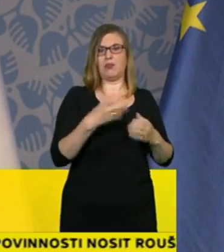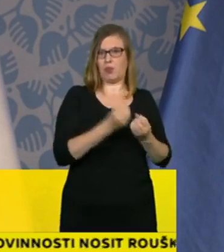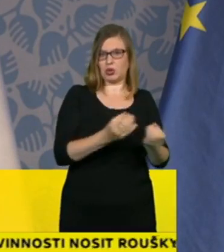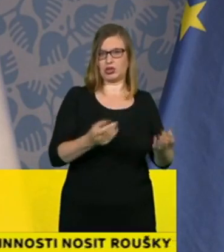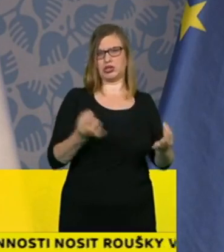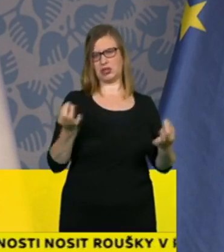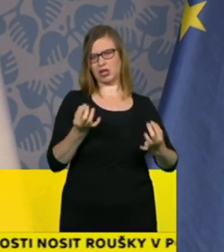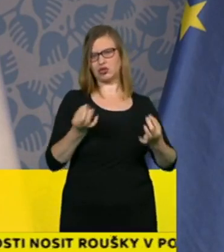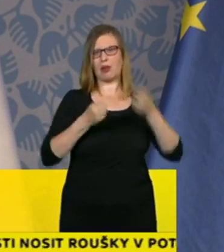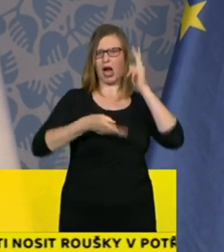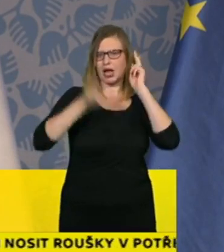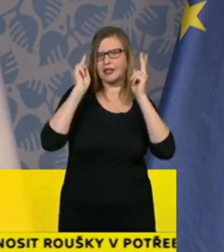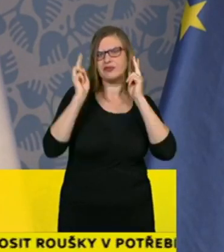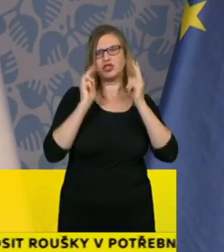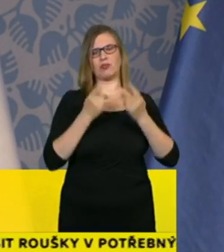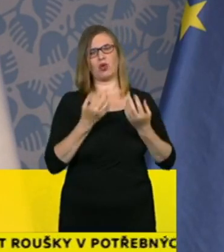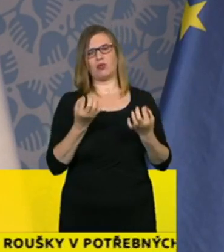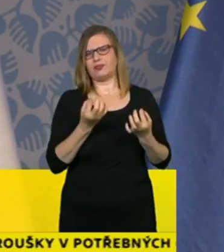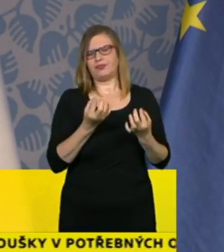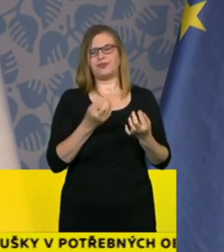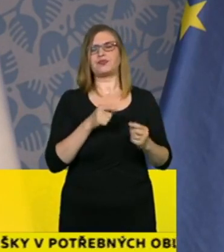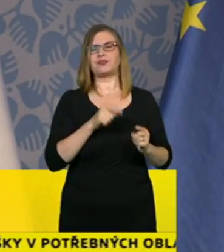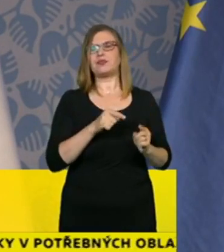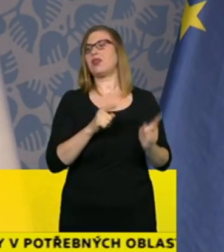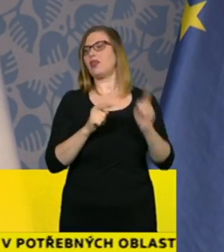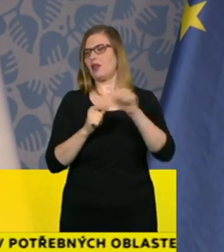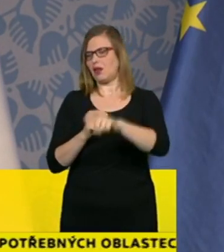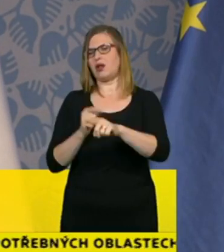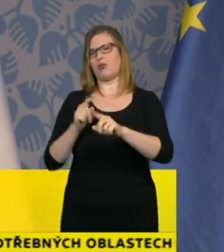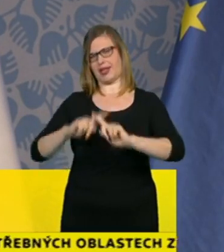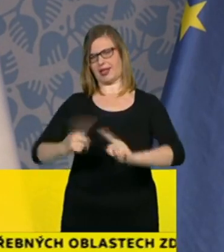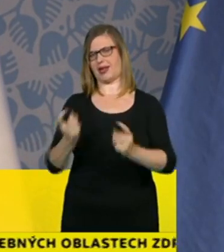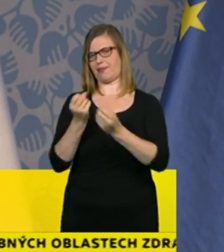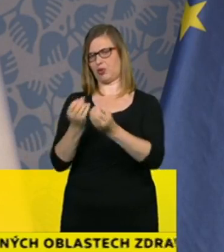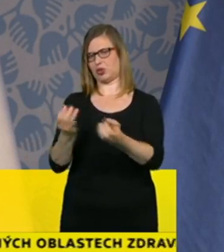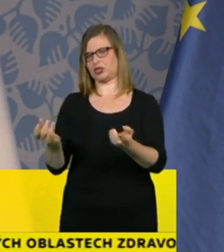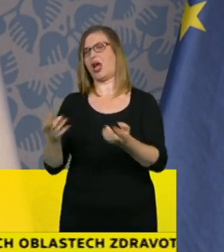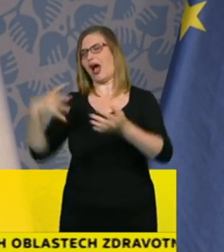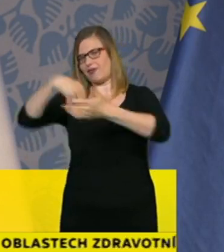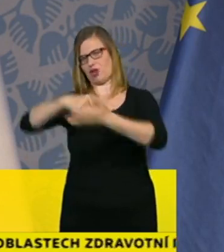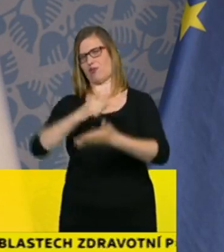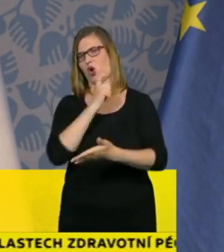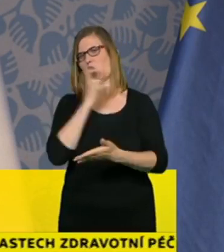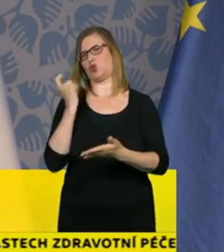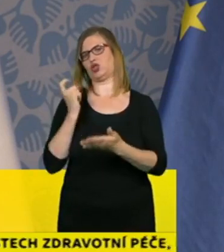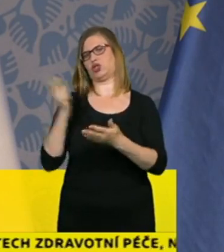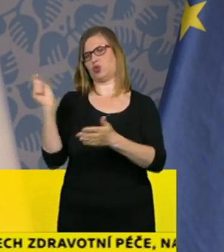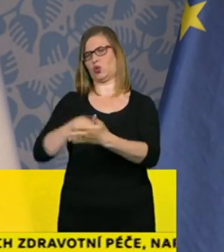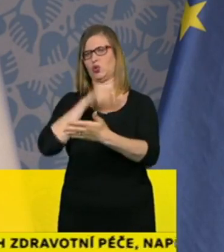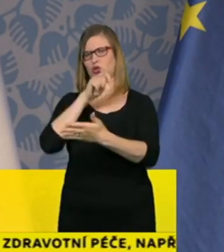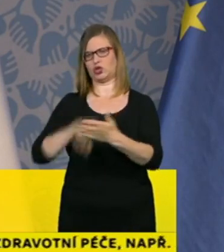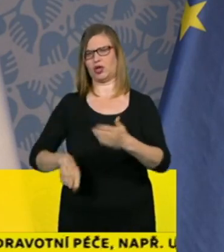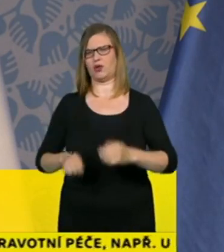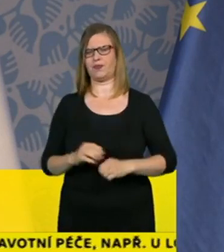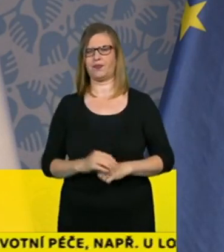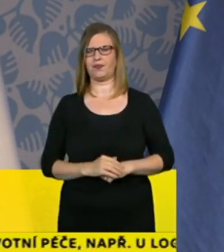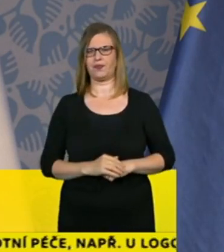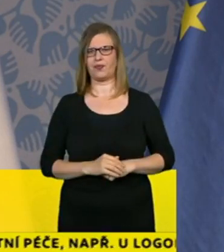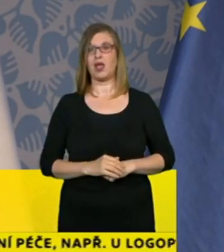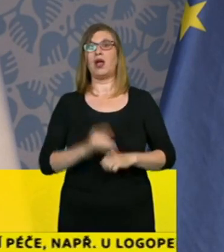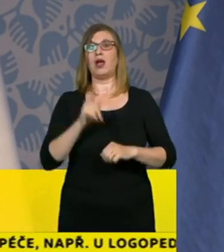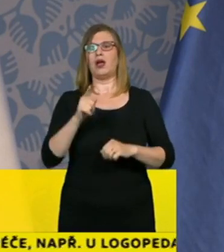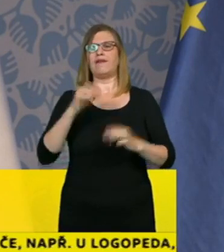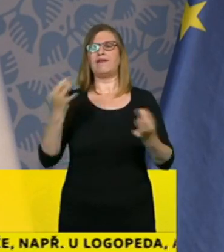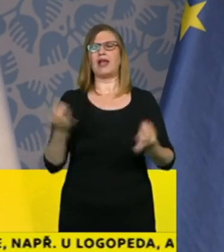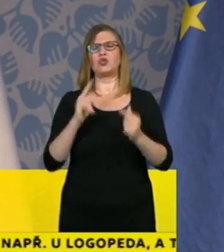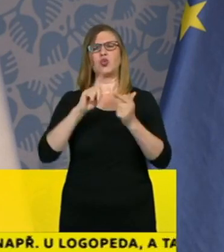roušek. Jinak pokud jde o důchodce, to téma jsme dnes otevřeli, ale zatím tedy jsme se